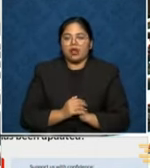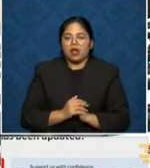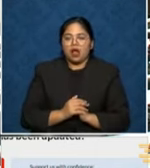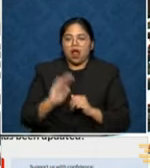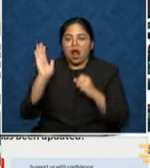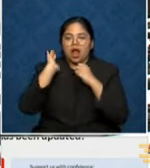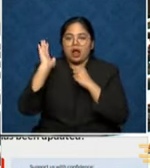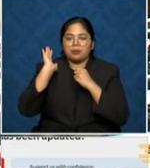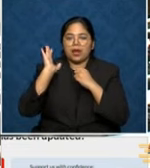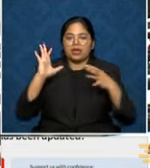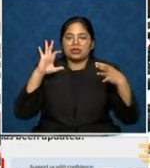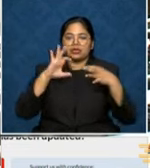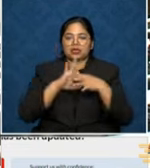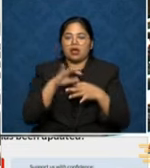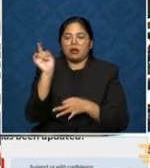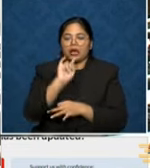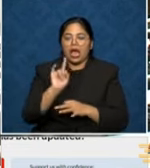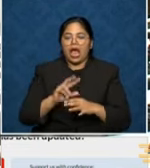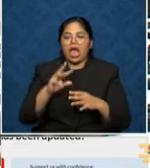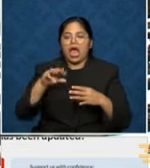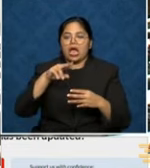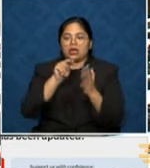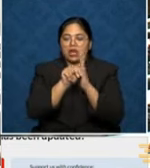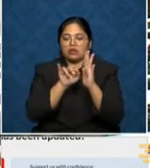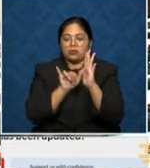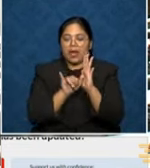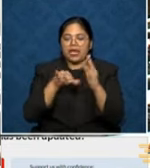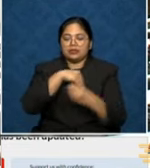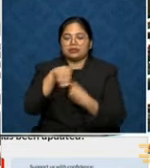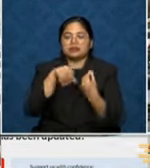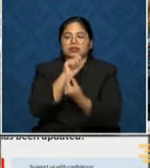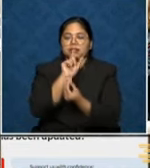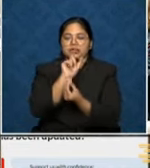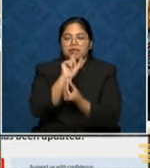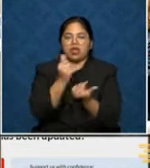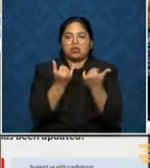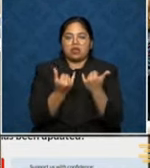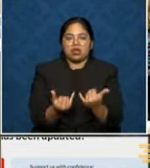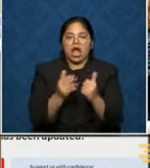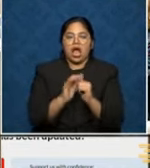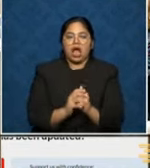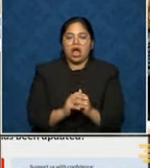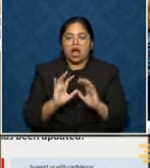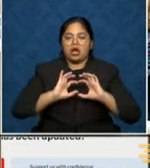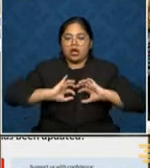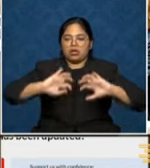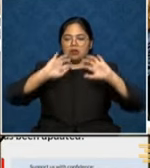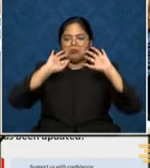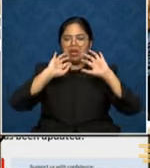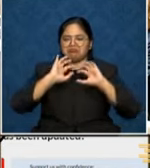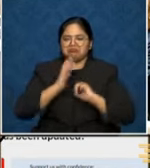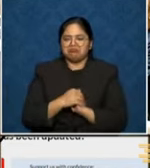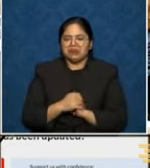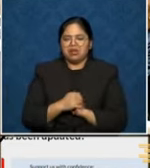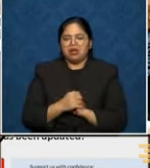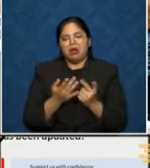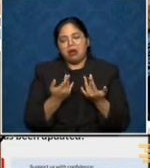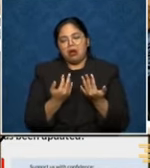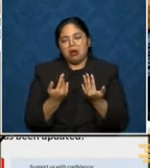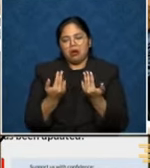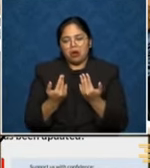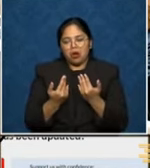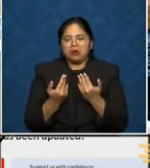ฉพาะในเรื่องของนโยบายเศรษฐกิจค่ะที่ดิฉันพบว่าทุกวันนี้รัฐบาลแก้ปัญหาเศรษฐกิจแบบปัญหาเฉพาะหน้ารอได้ปัญหาระ